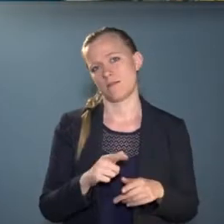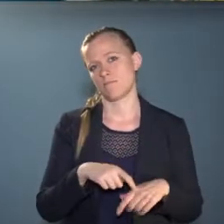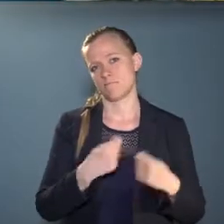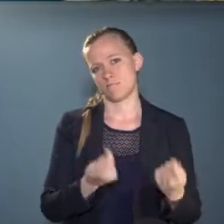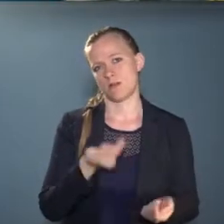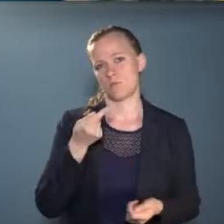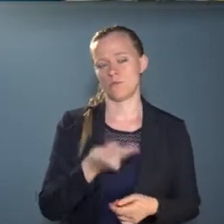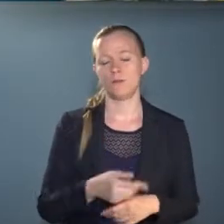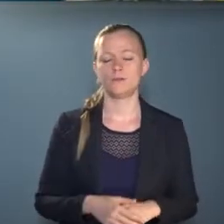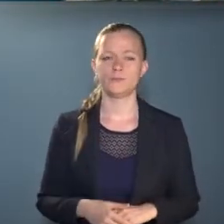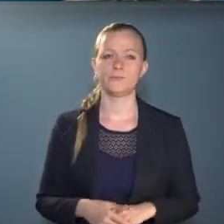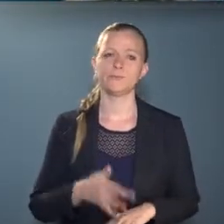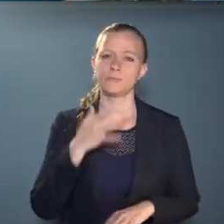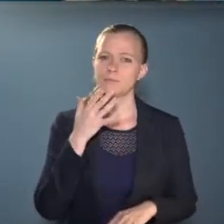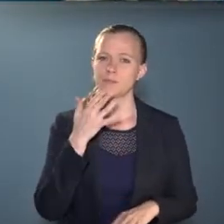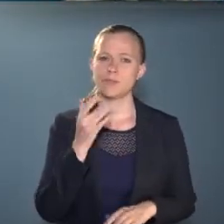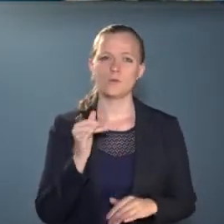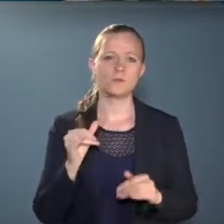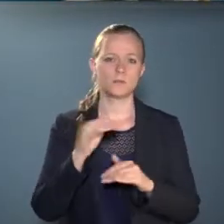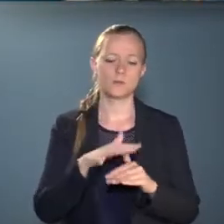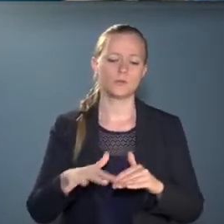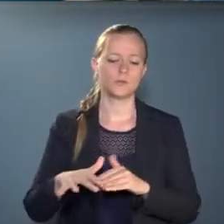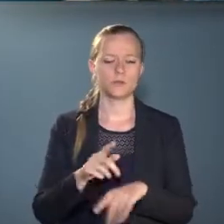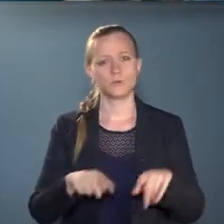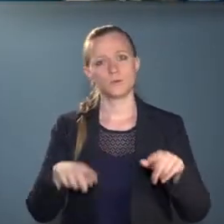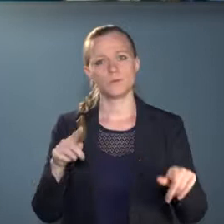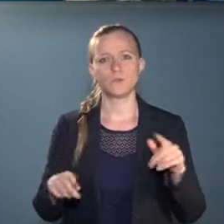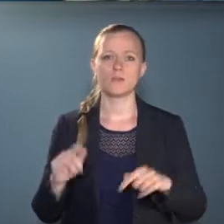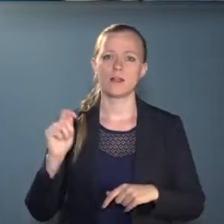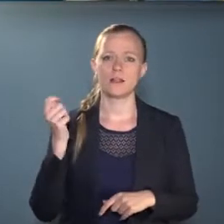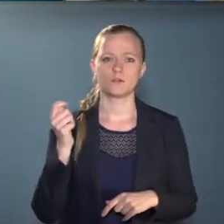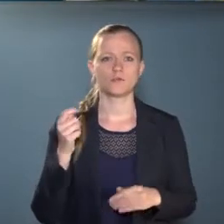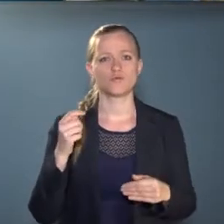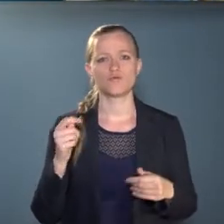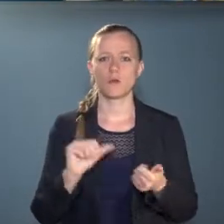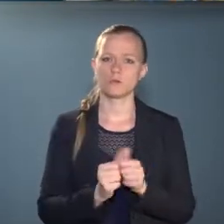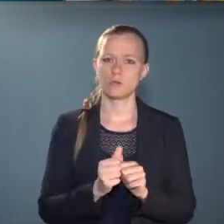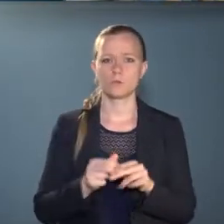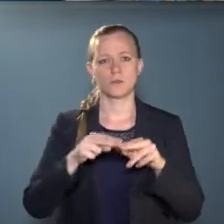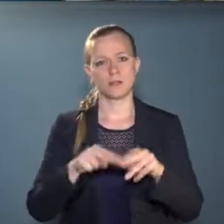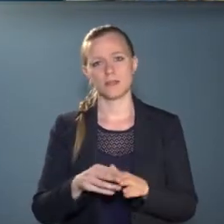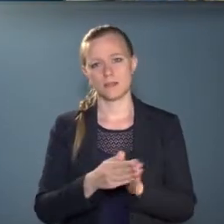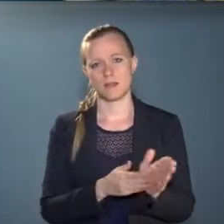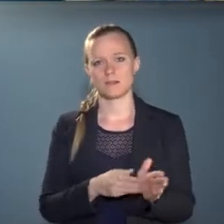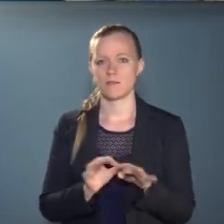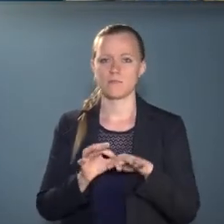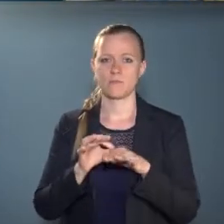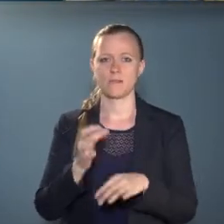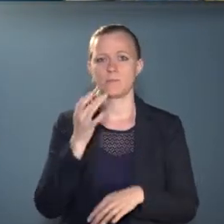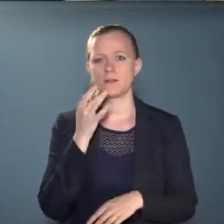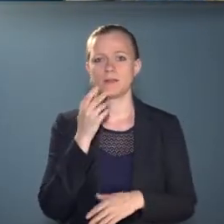orvoslást. Például a repülőtéren különböző elektronikus automata rendszerek kerültek bevezetésre, például